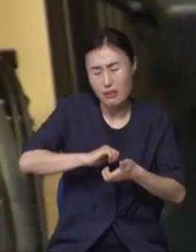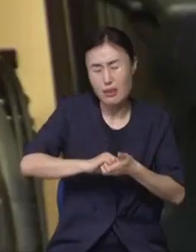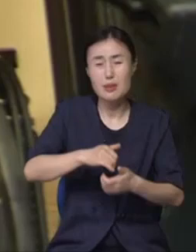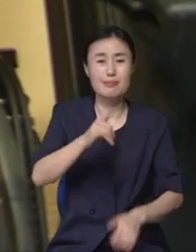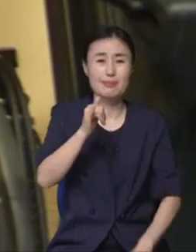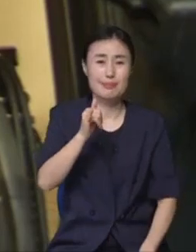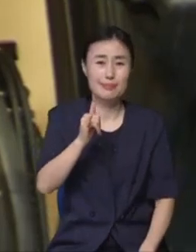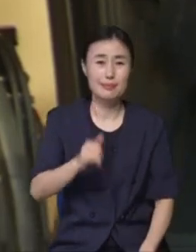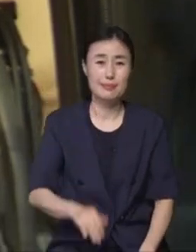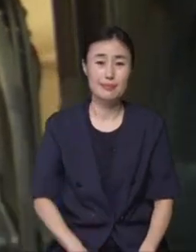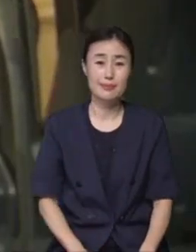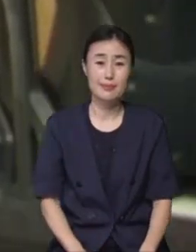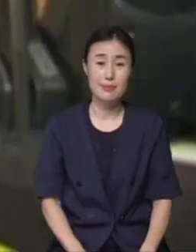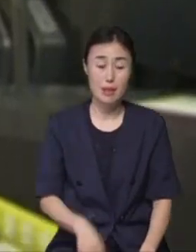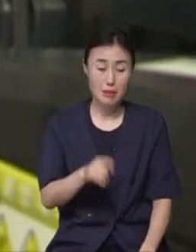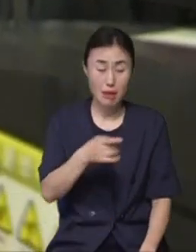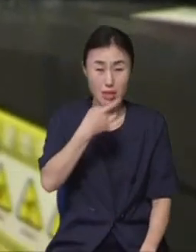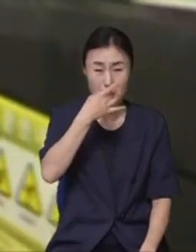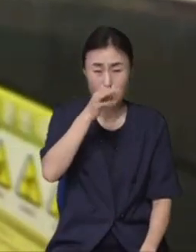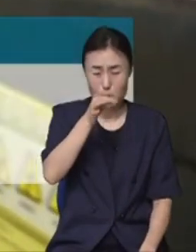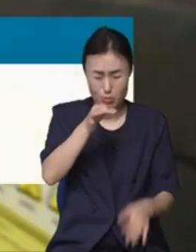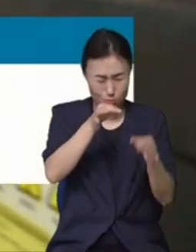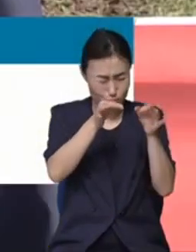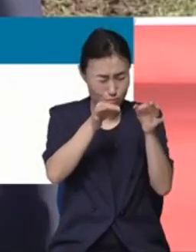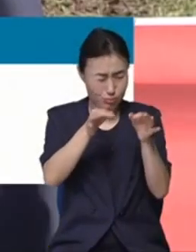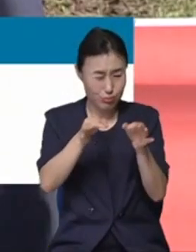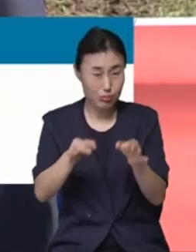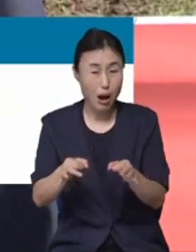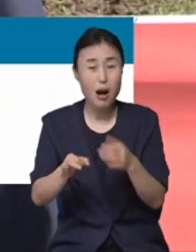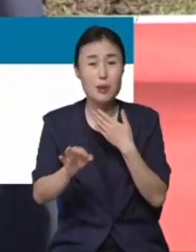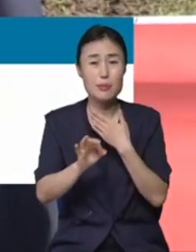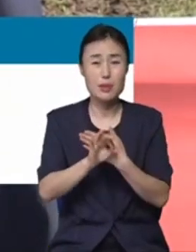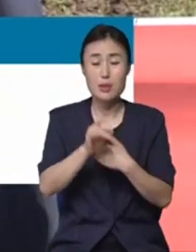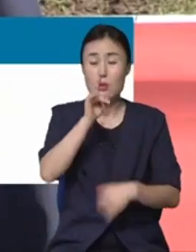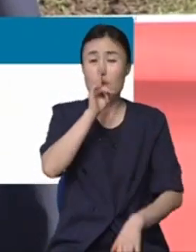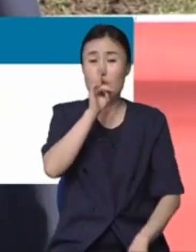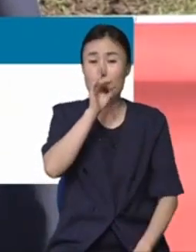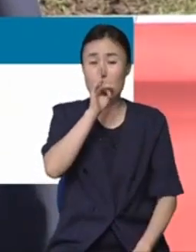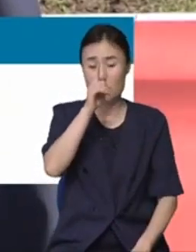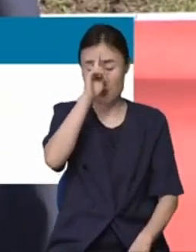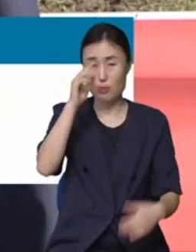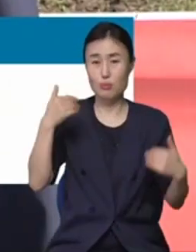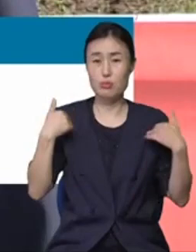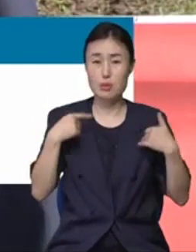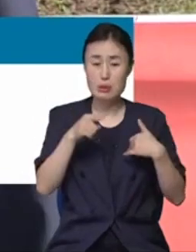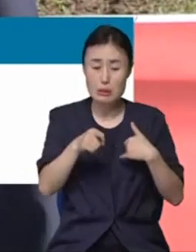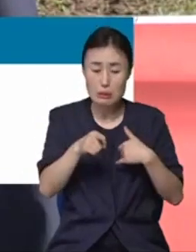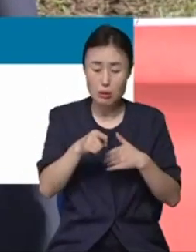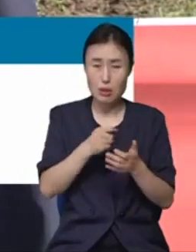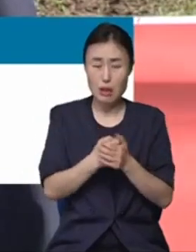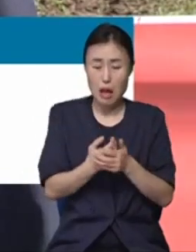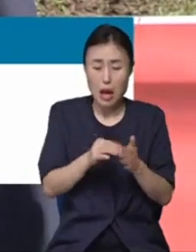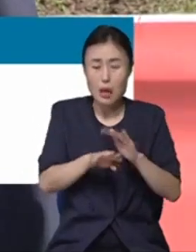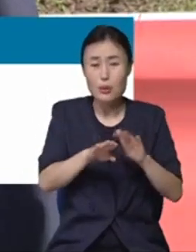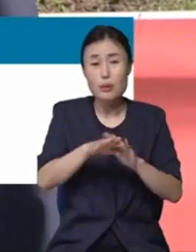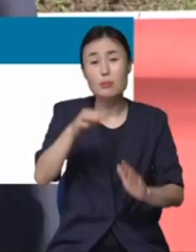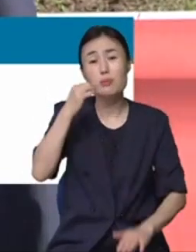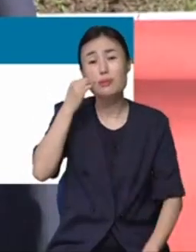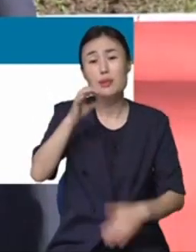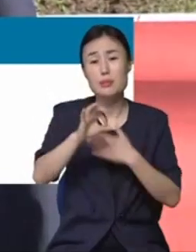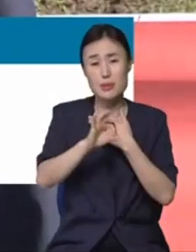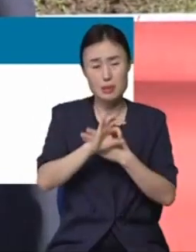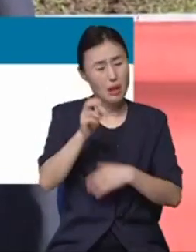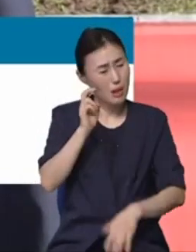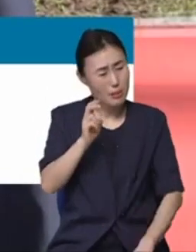상황입니다. 만 이런 식으로 쌀값이 계속 곤두박질 친다고 하고 중앙의 정부가 이걸 못 잡아준다고 하면은